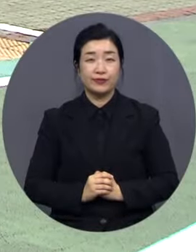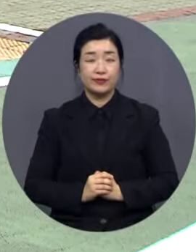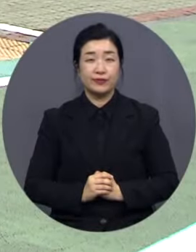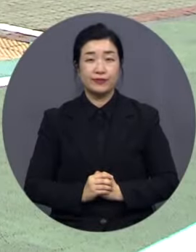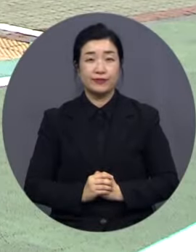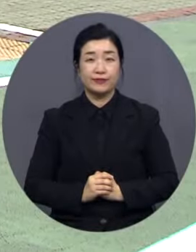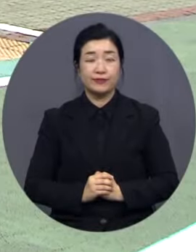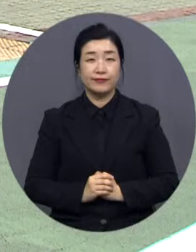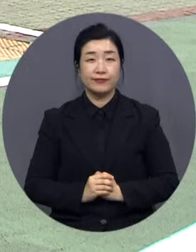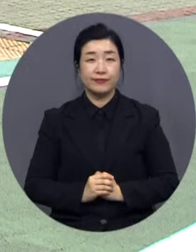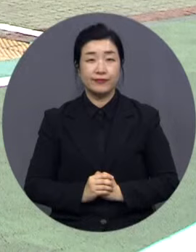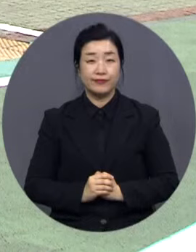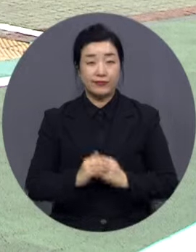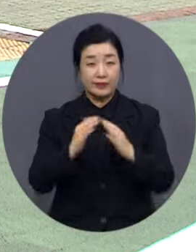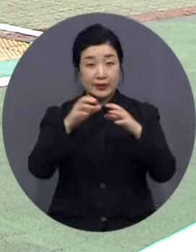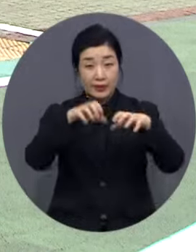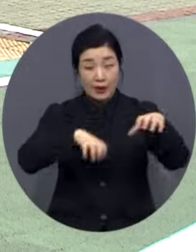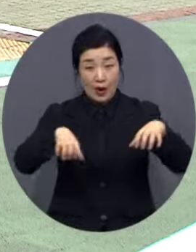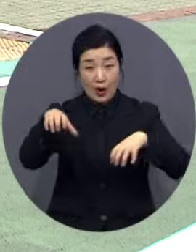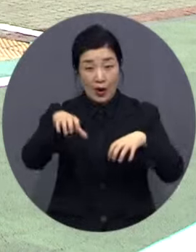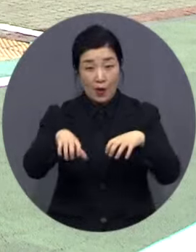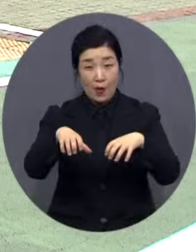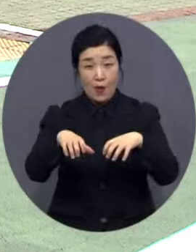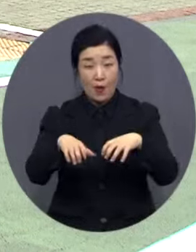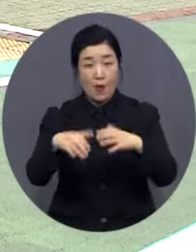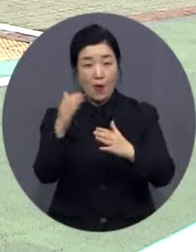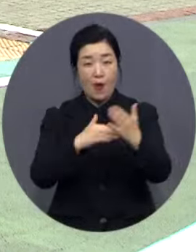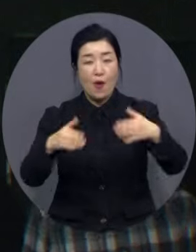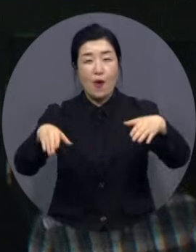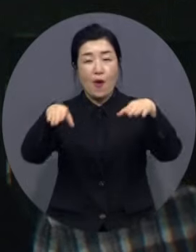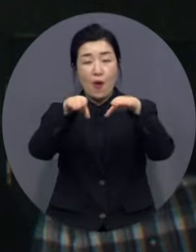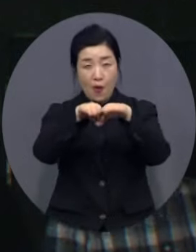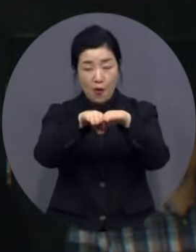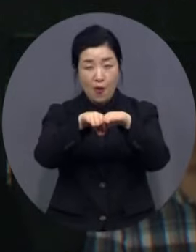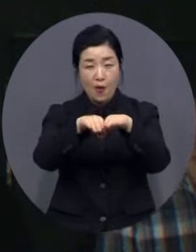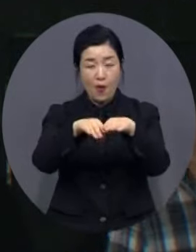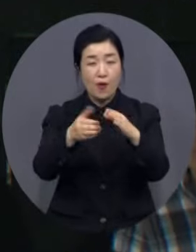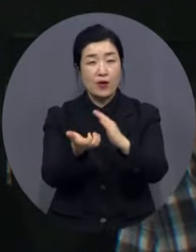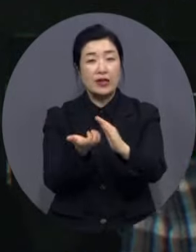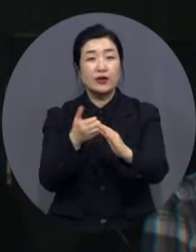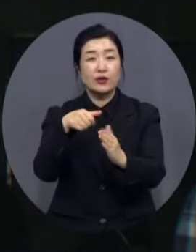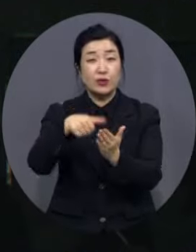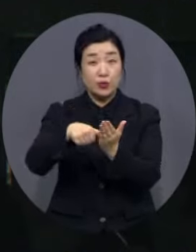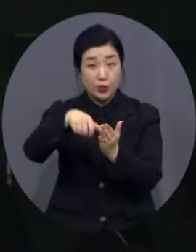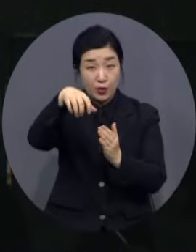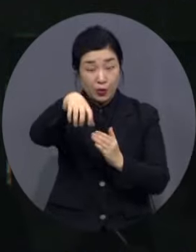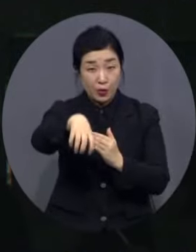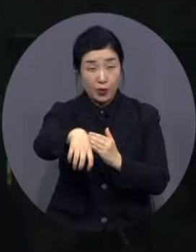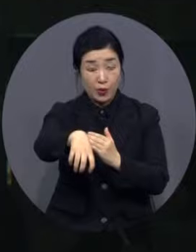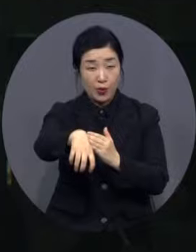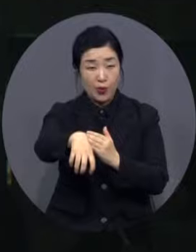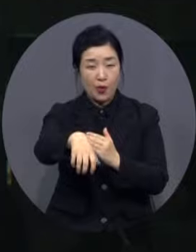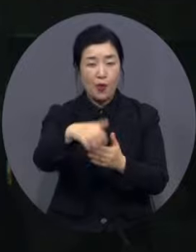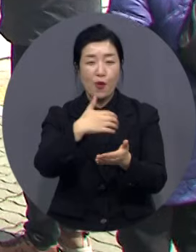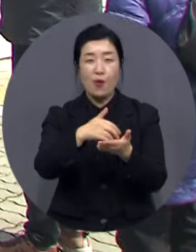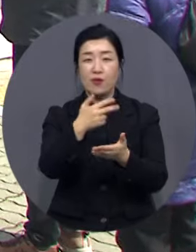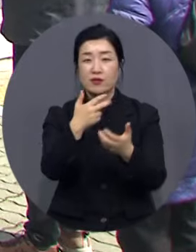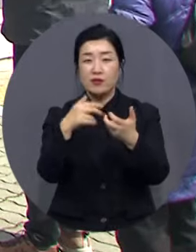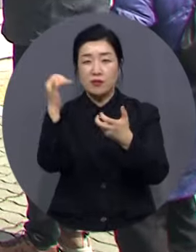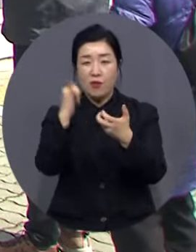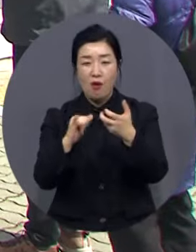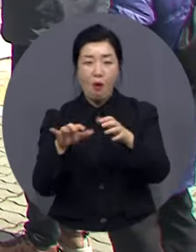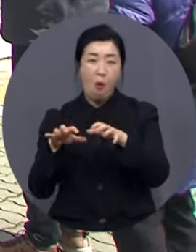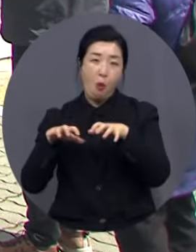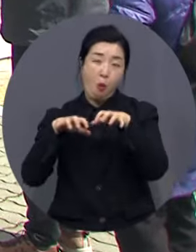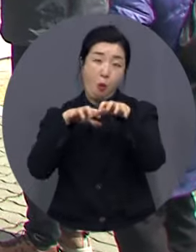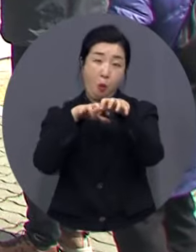기자입니다 주택가와 관공서가 밀집된 제주시 연동의 사전 투표소 낮시간대 70명이 넘는 사람들이 한꺼번에